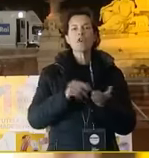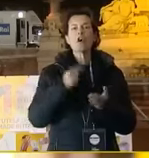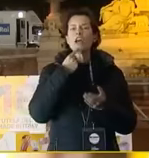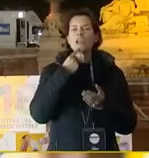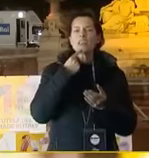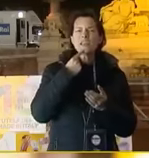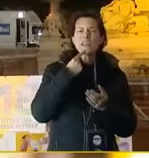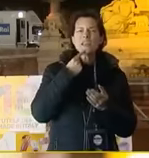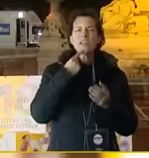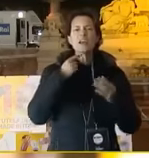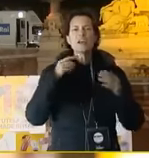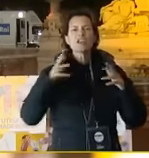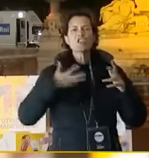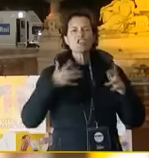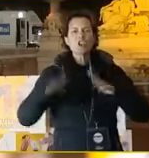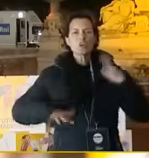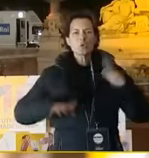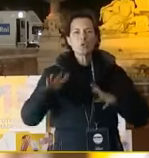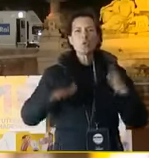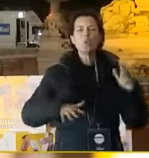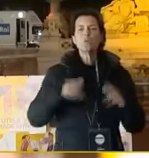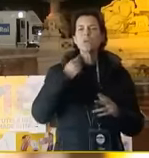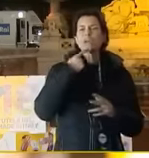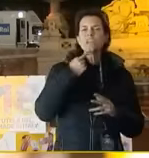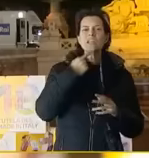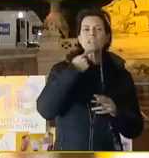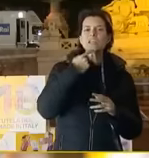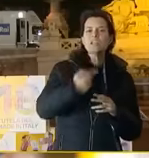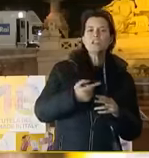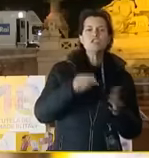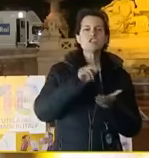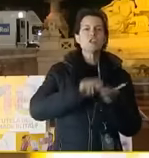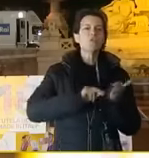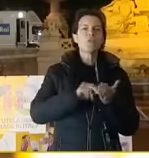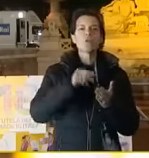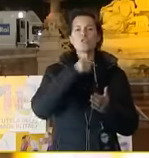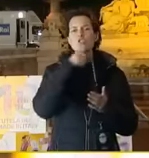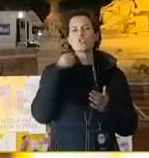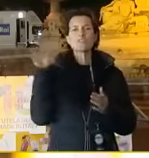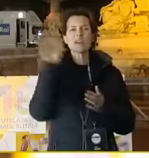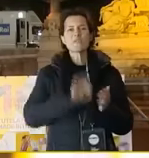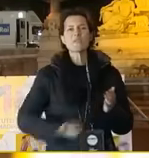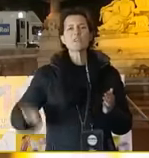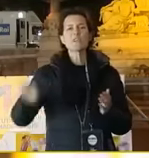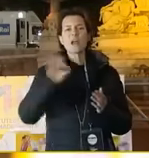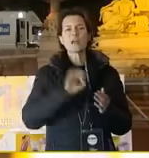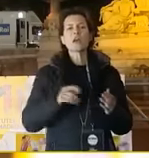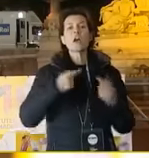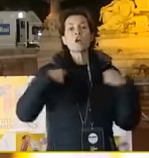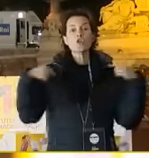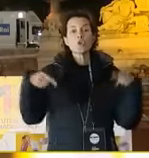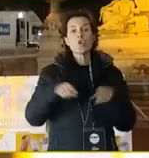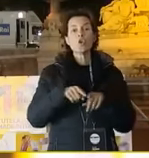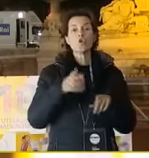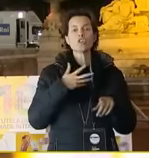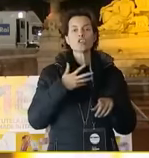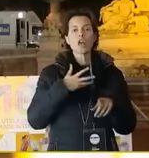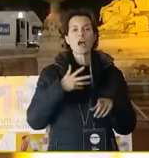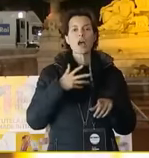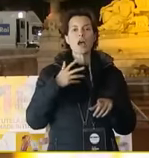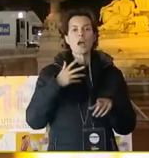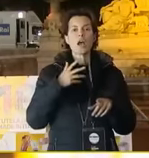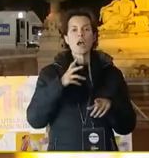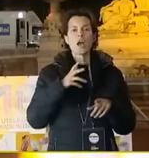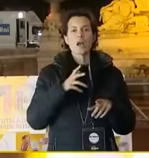che pensano che il voto non serva a nulla, che votare non cambi niente. Noi dobbiamo fargli capire una cosa: